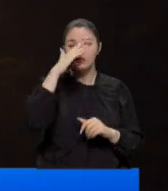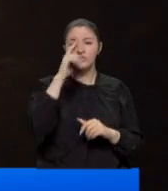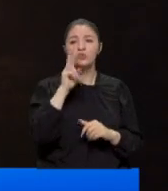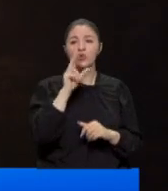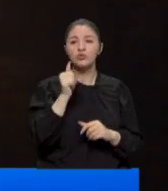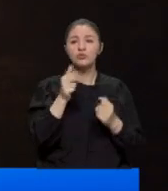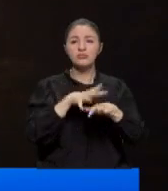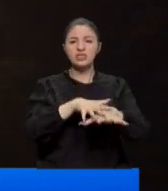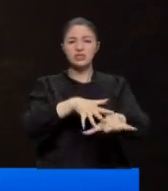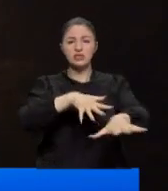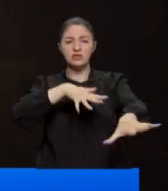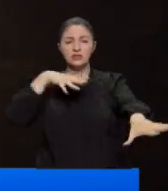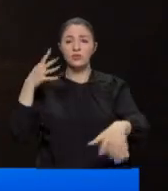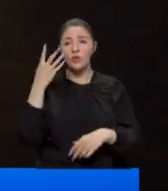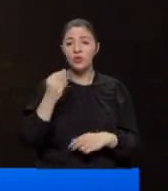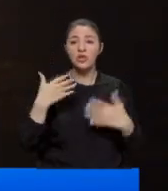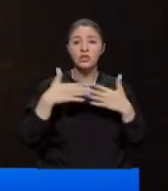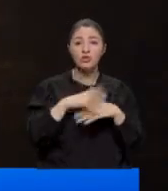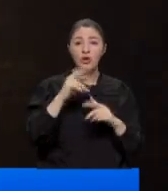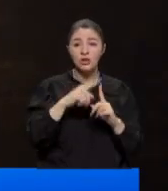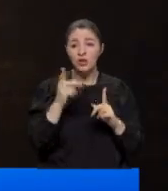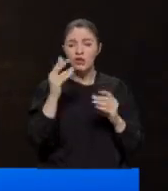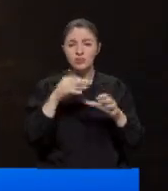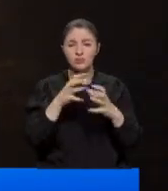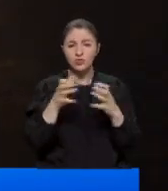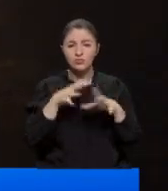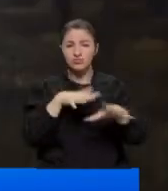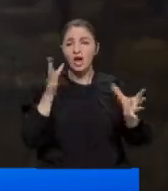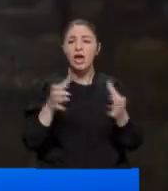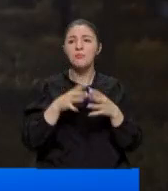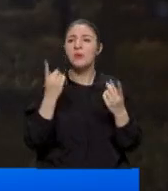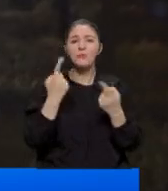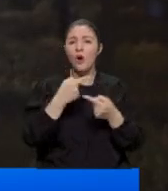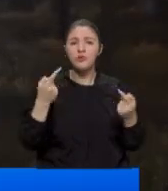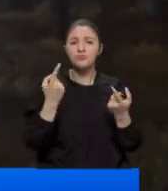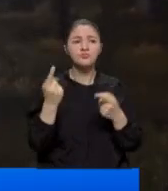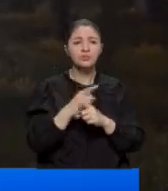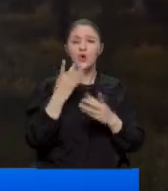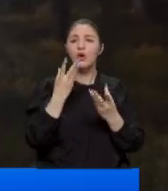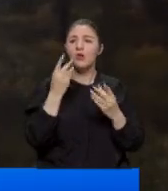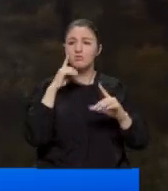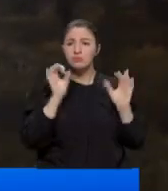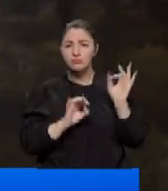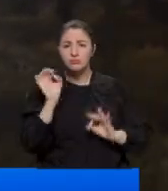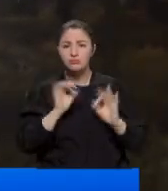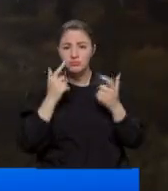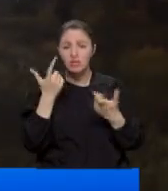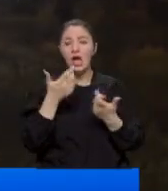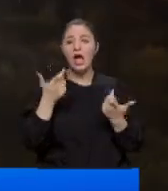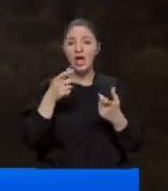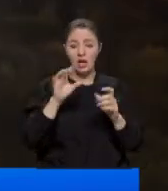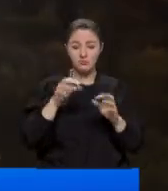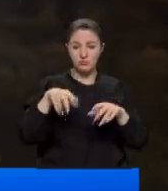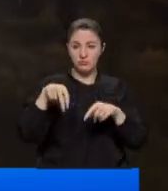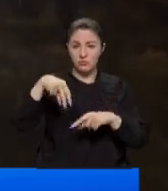günü kilometrelerce kuyruk oluştu. Gece yarısına kadar süren yoğunlukta ekiplerin herhangi bir olumsuzluğa karşı denetimleri hem karadan hem de havadan